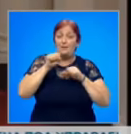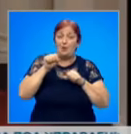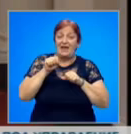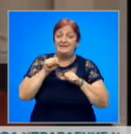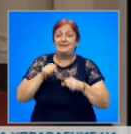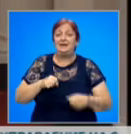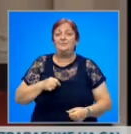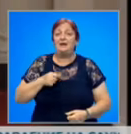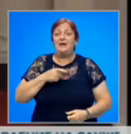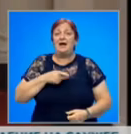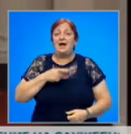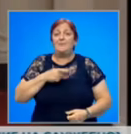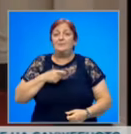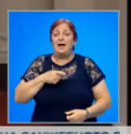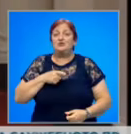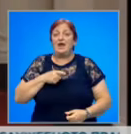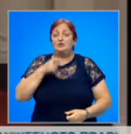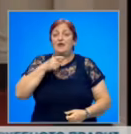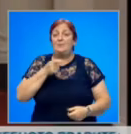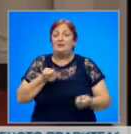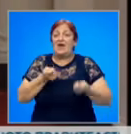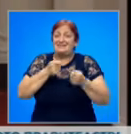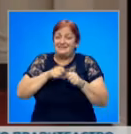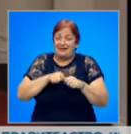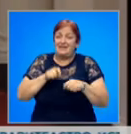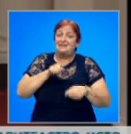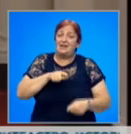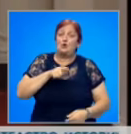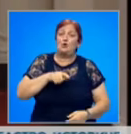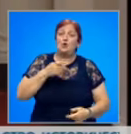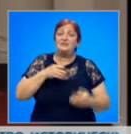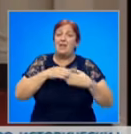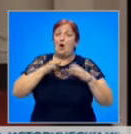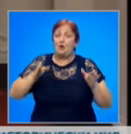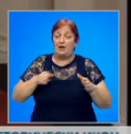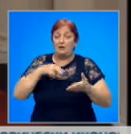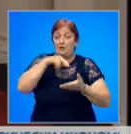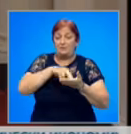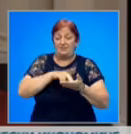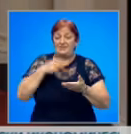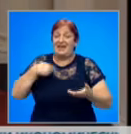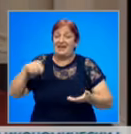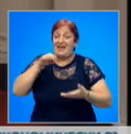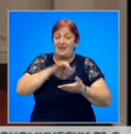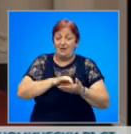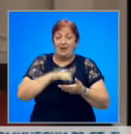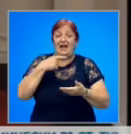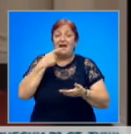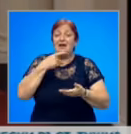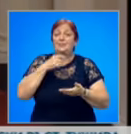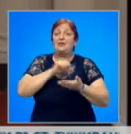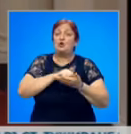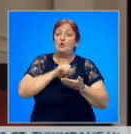протести. Заседанието беше засекретено, след като то стана открито. От Изправи се БГ, Ние идваме, обявиха пред